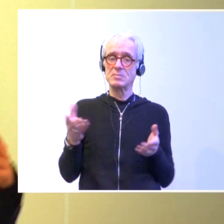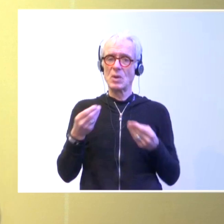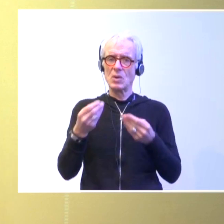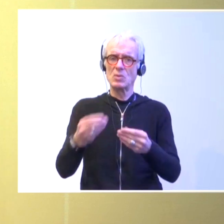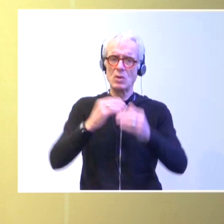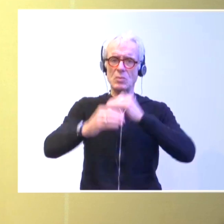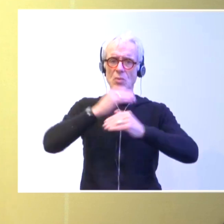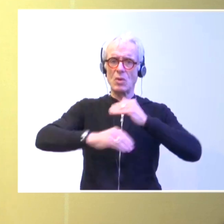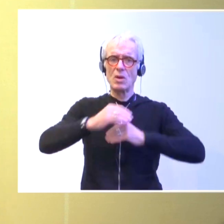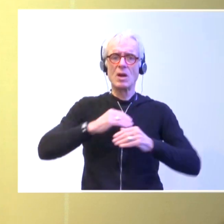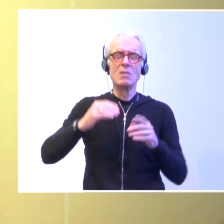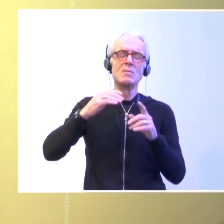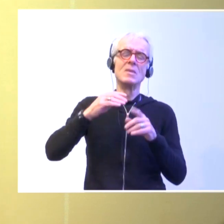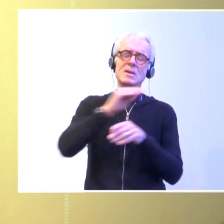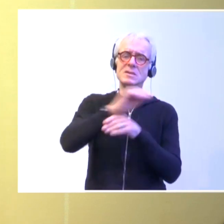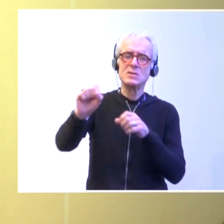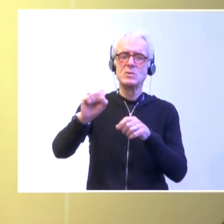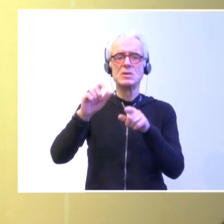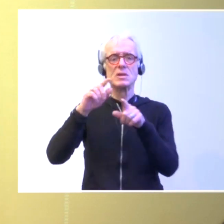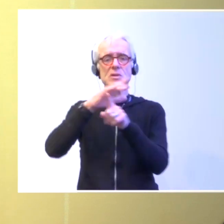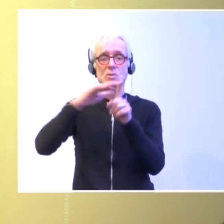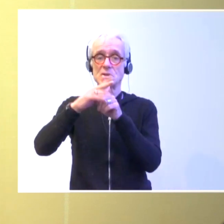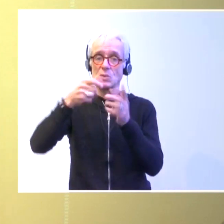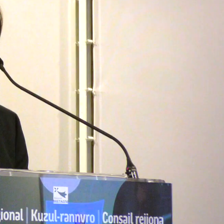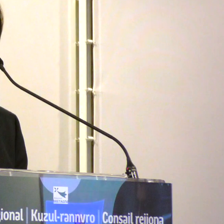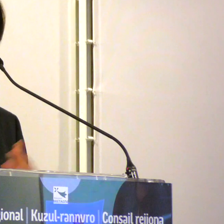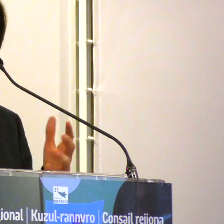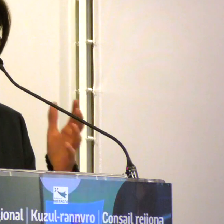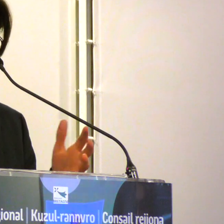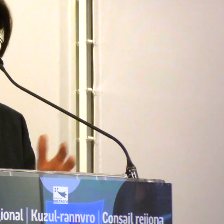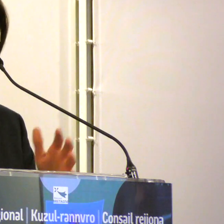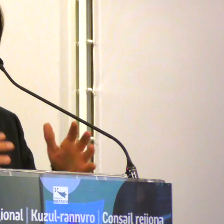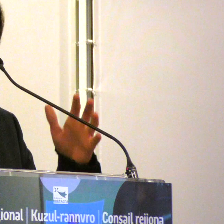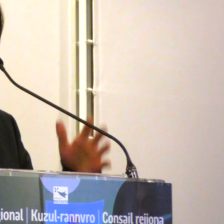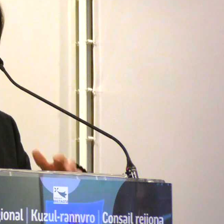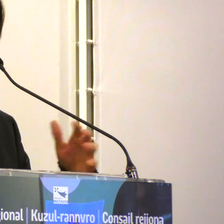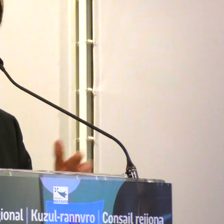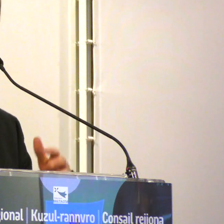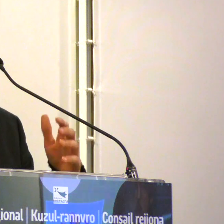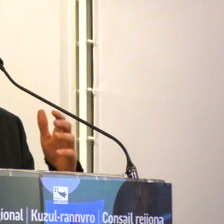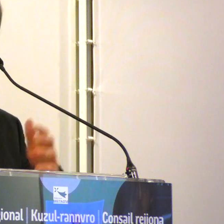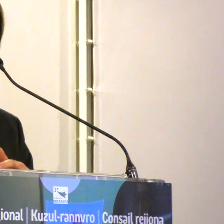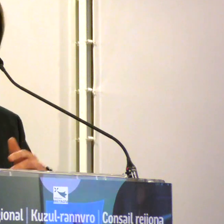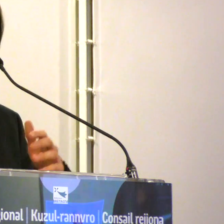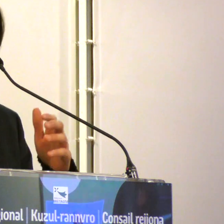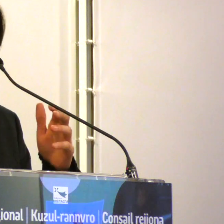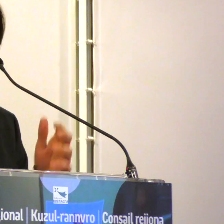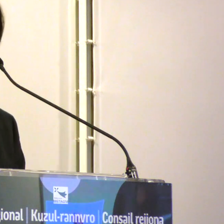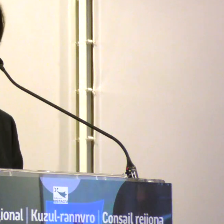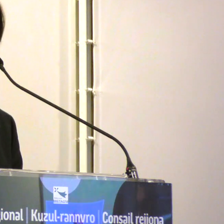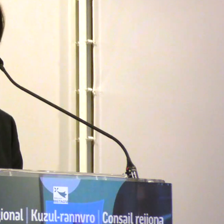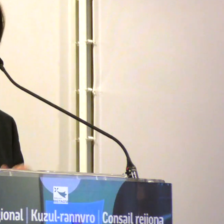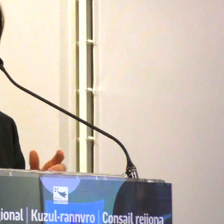vaste plan de sécurité sociale avec la création des retraites et du minimum vieillesse. Ce fut un miracle, depuis des millénaires, vieillesse signifiait pauvreté,